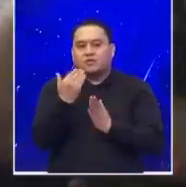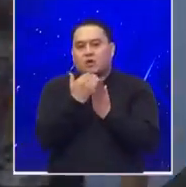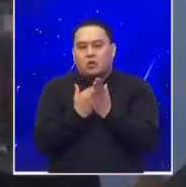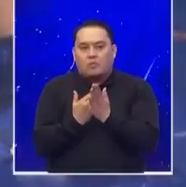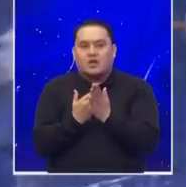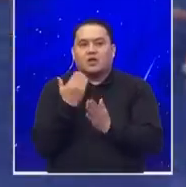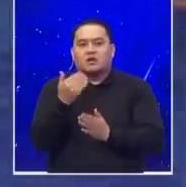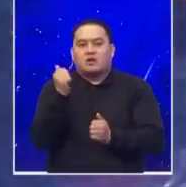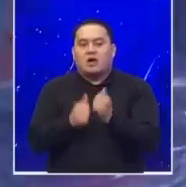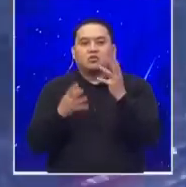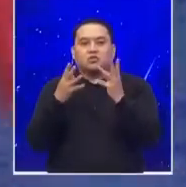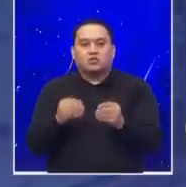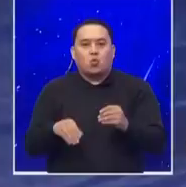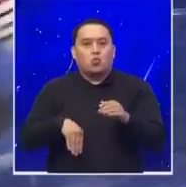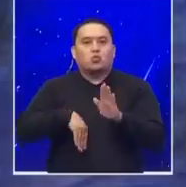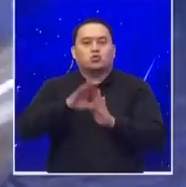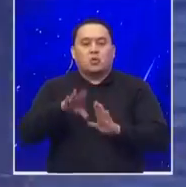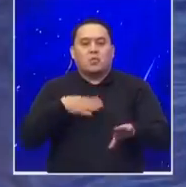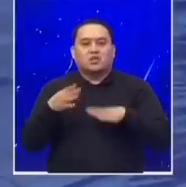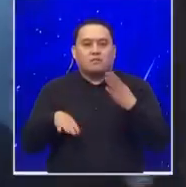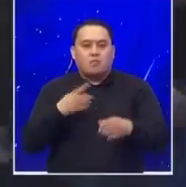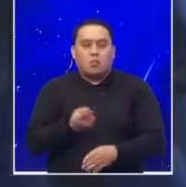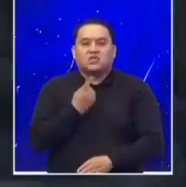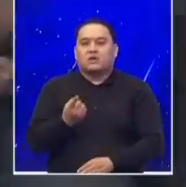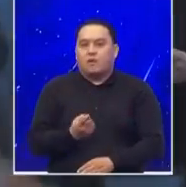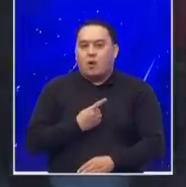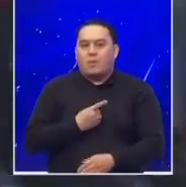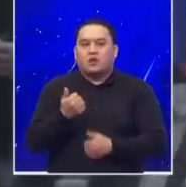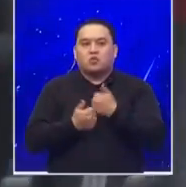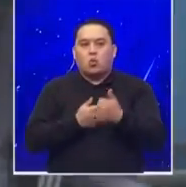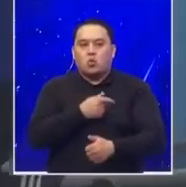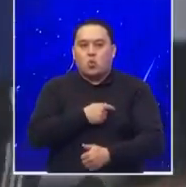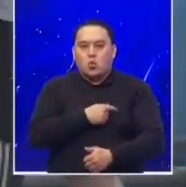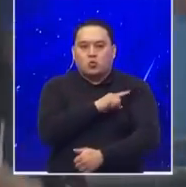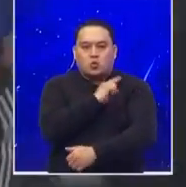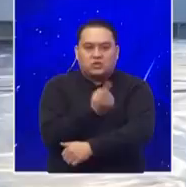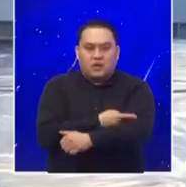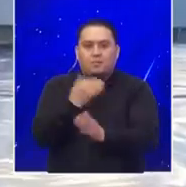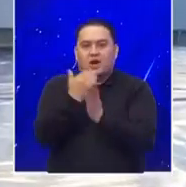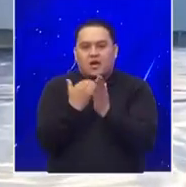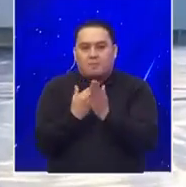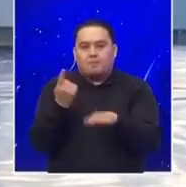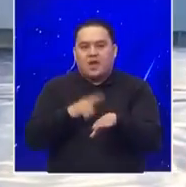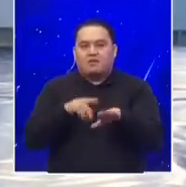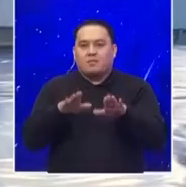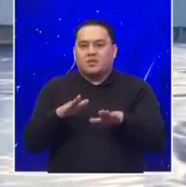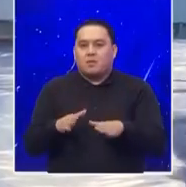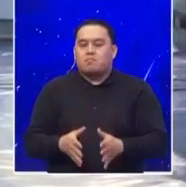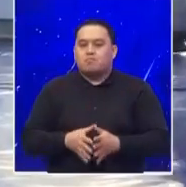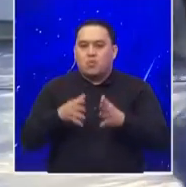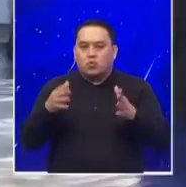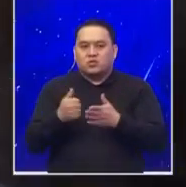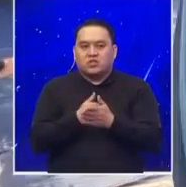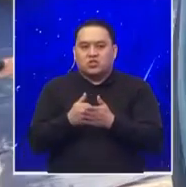графику. Каждый день они совершенствуются и оттачивают мастерство. А перед первенством тренеры усилили программу. Ведь первое место – планка высокая, но